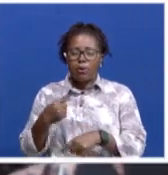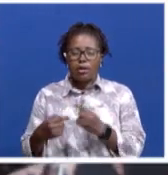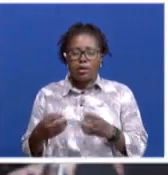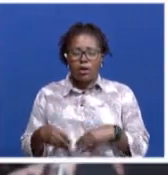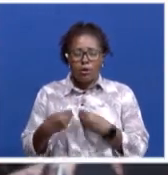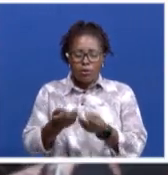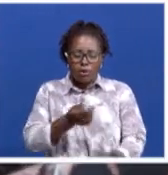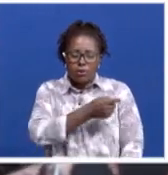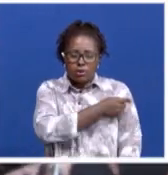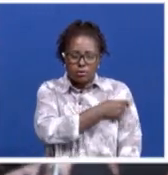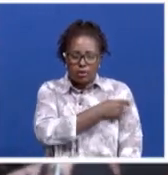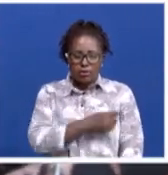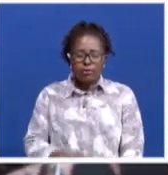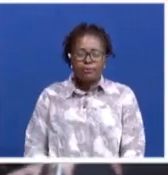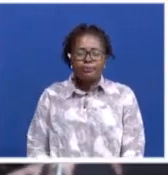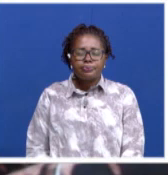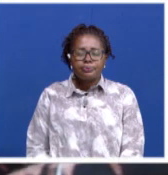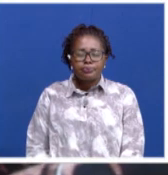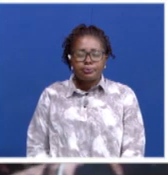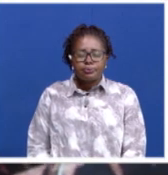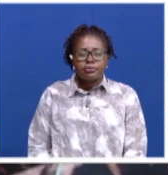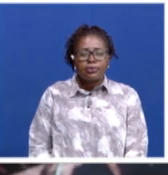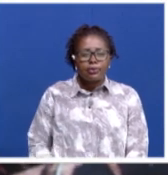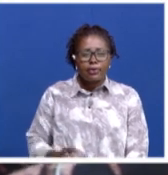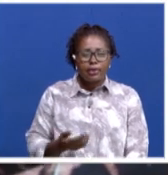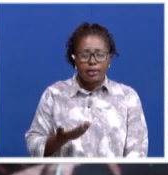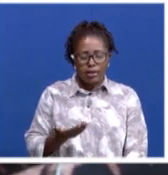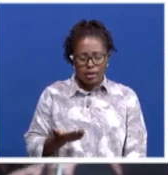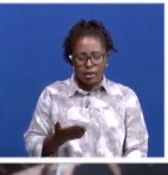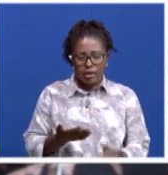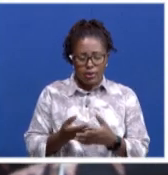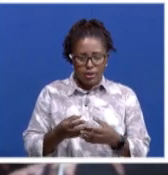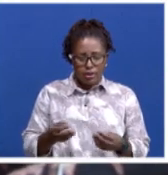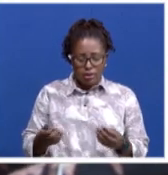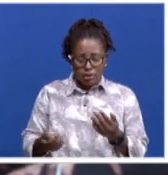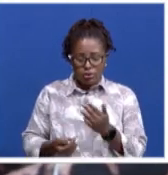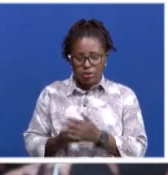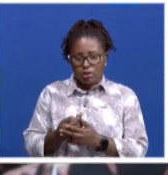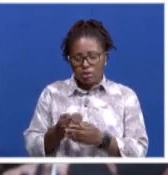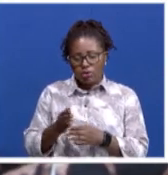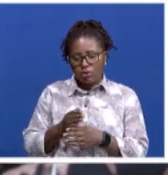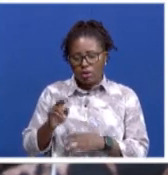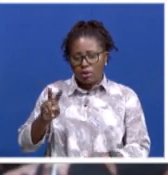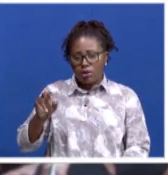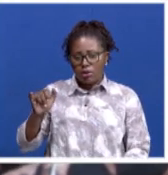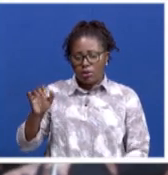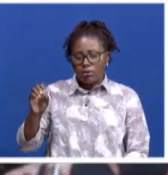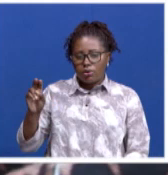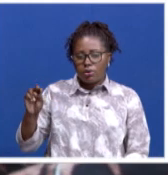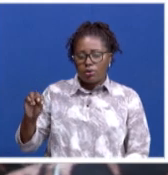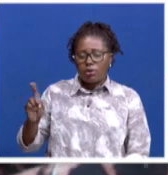mabu ki w uoga lakini madara kias wat wote